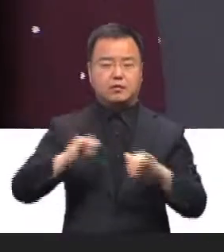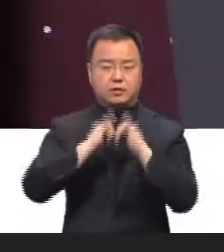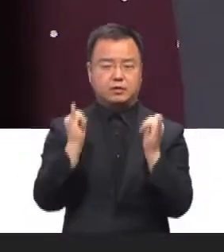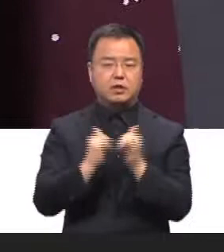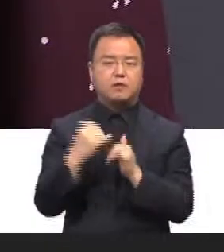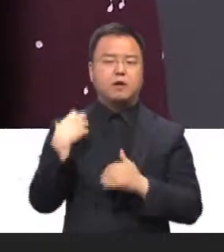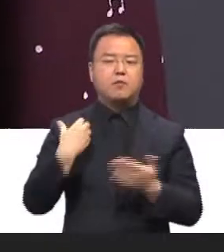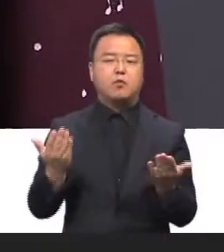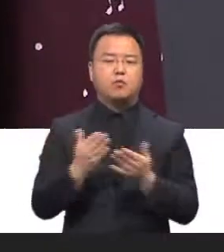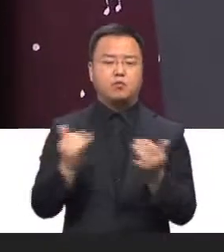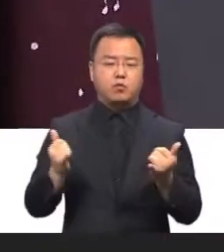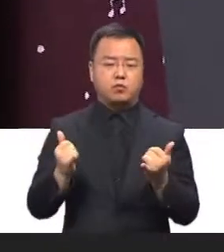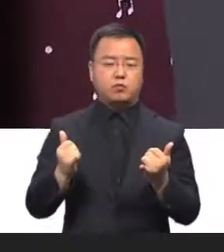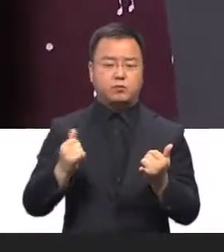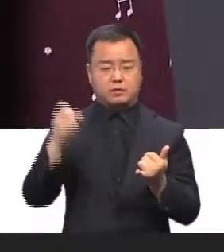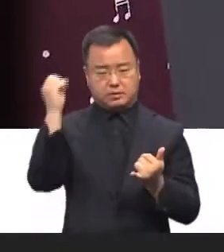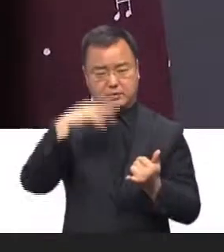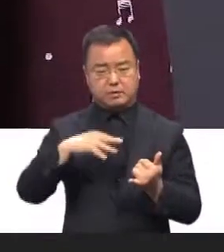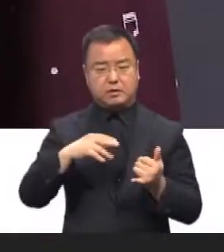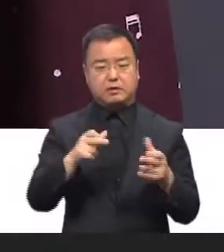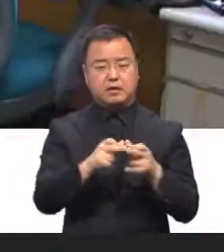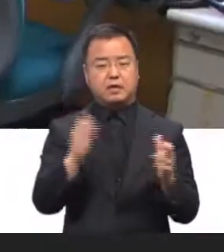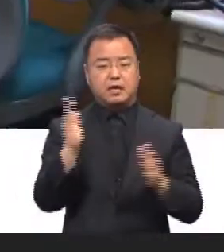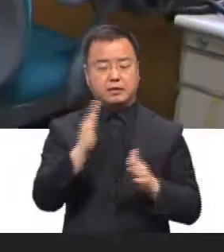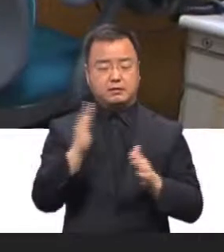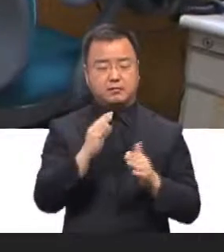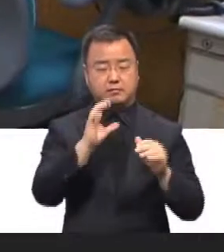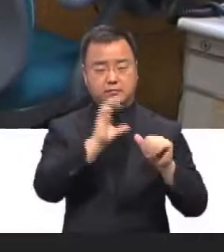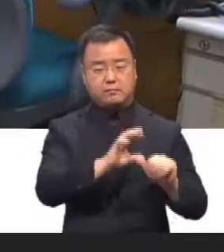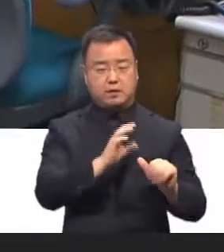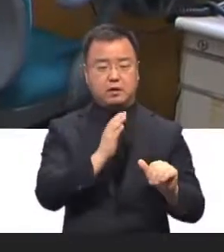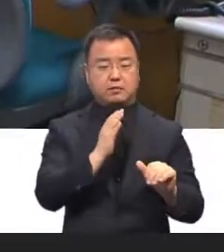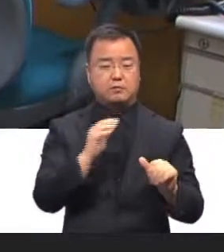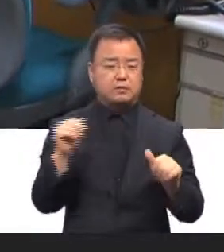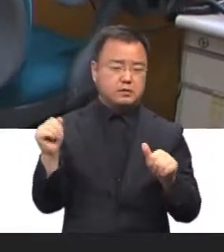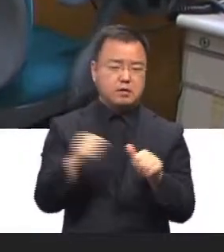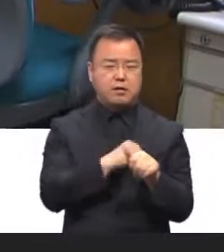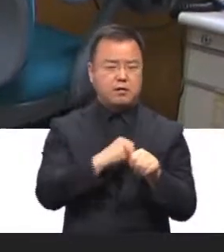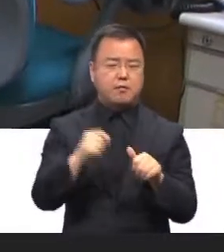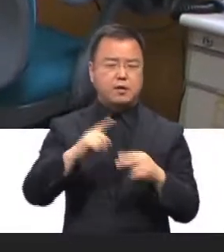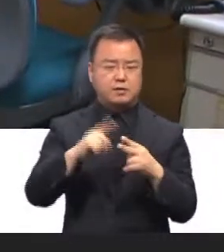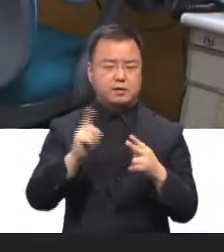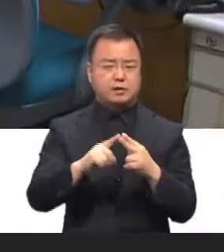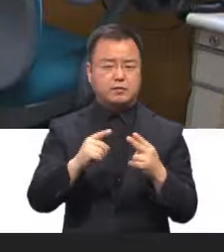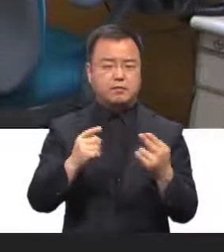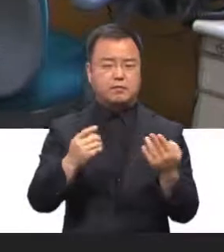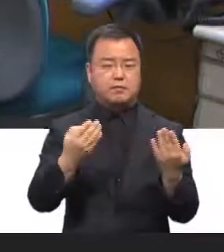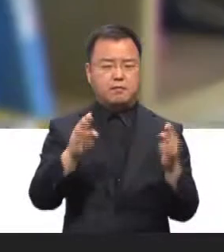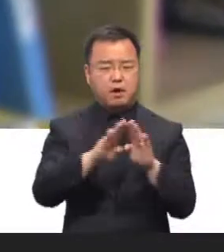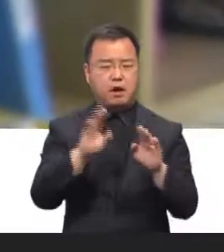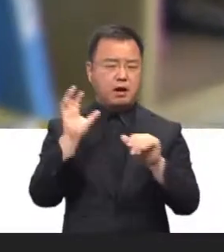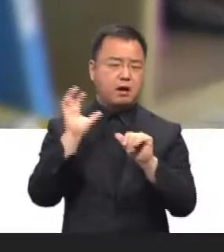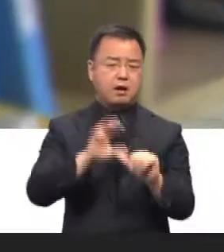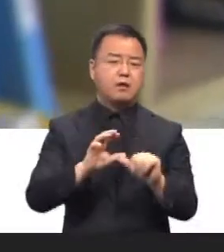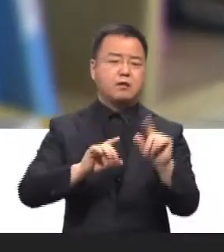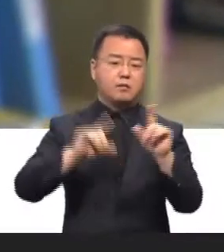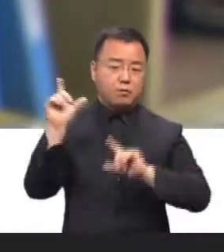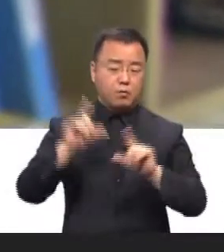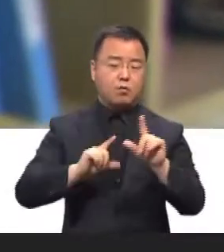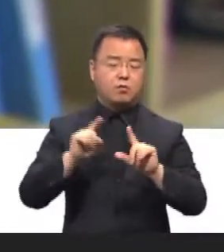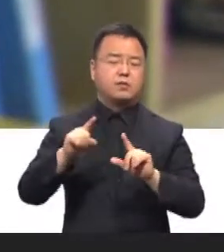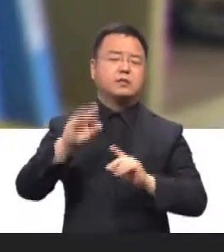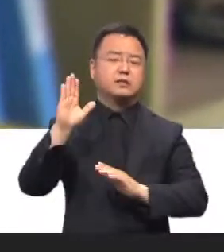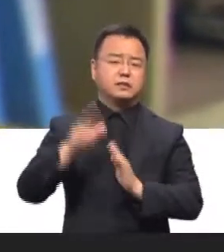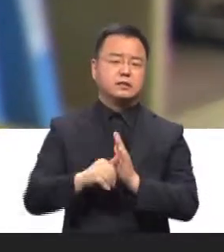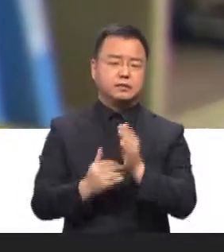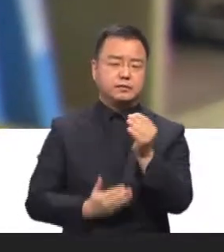사회공무원실에서 데리고 있었던 거죠. 그냥 영상이랄지 그 이렇게 때리고 막 그 이렇게 캐비넷 가지고 열었던 부분이 그 무렵에